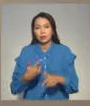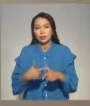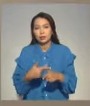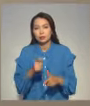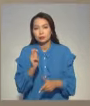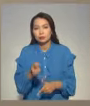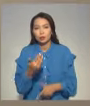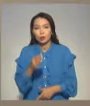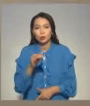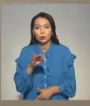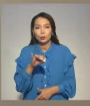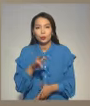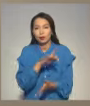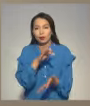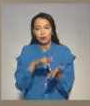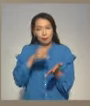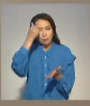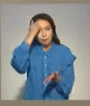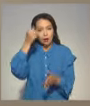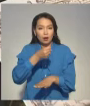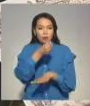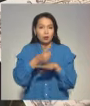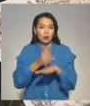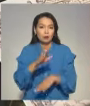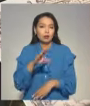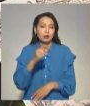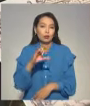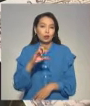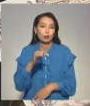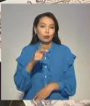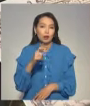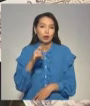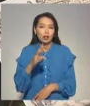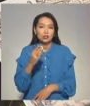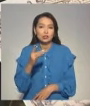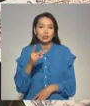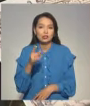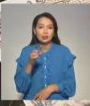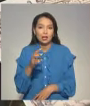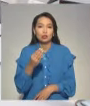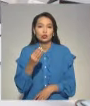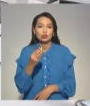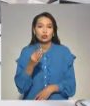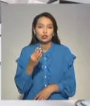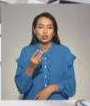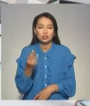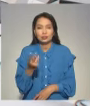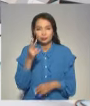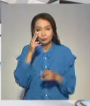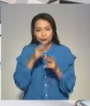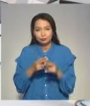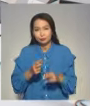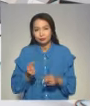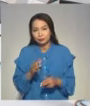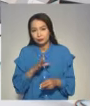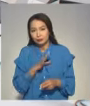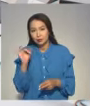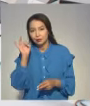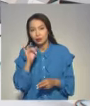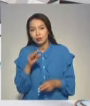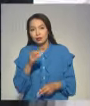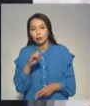қаласында ескерткіш орнатылмақ. Тайбұға хан Шыңғыс хан мен жошының замандасы. Шараға қатысқан тарихшылар Тайбұға ханға қатысты тың деректермен